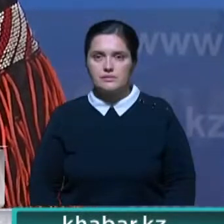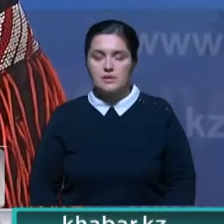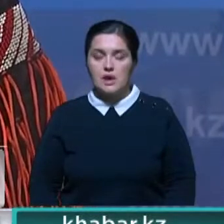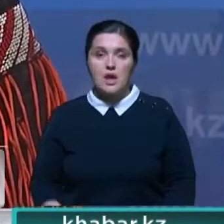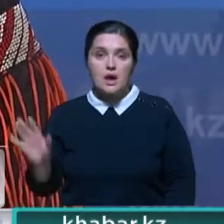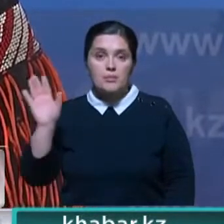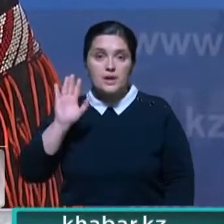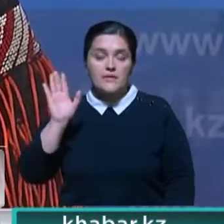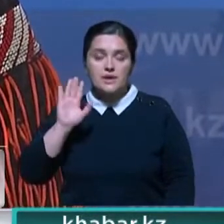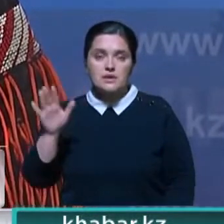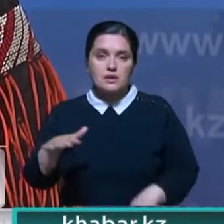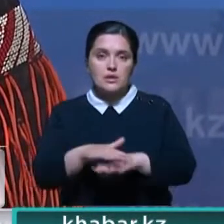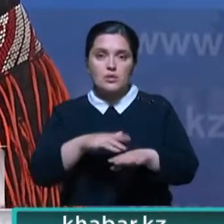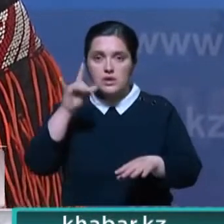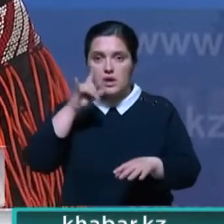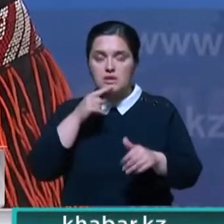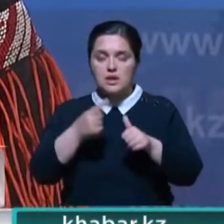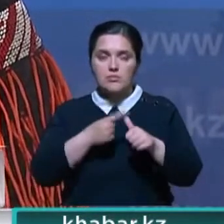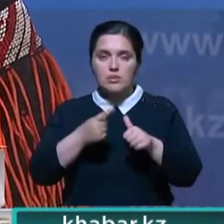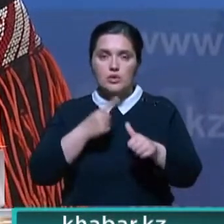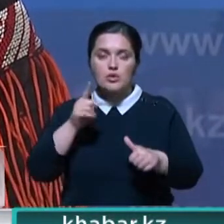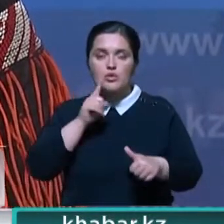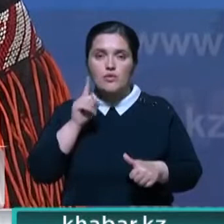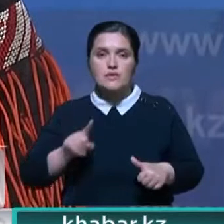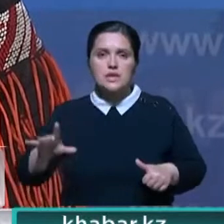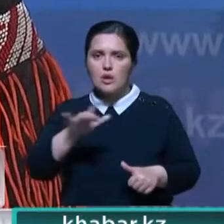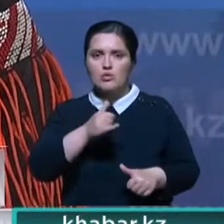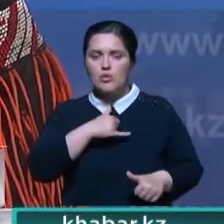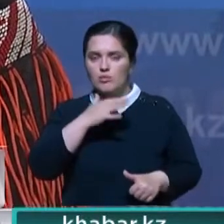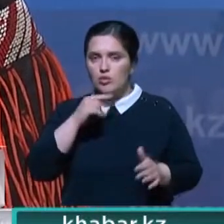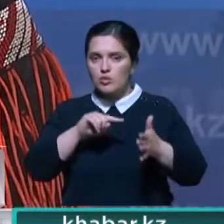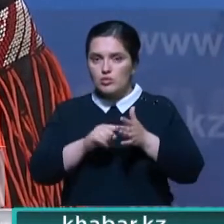Приветствую народ Казахстана от имени Новой Зеландии. У нас есть много точек